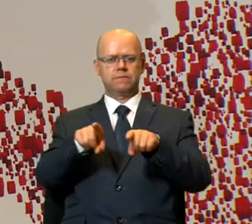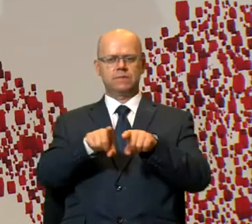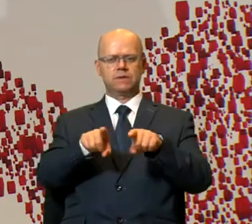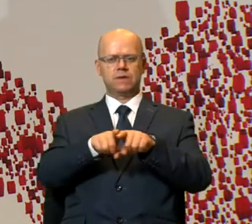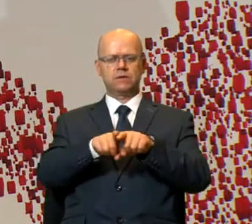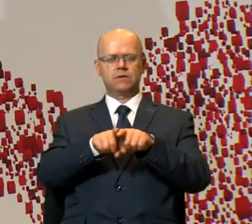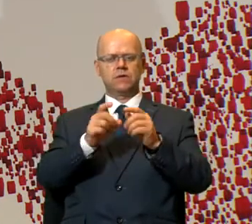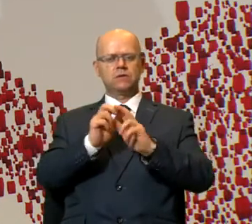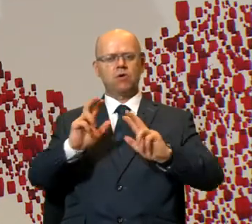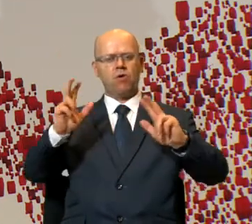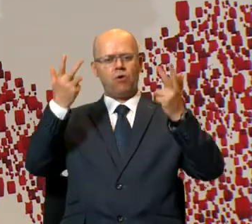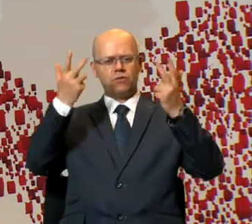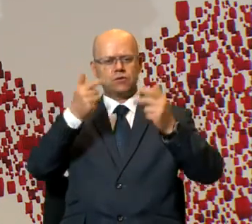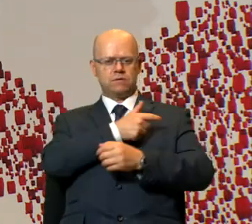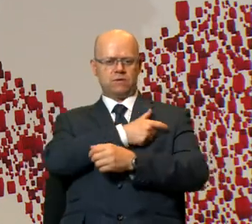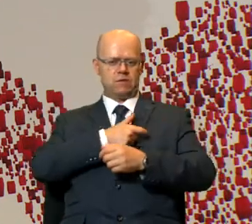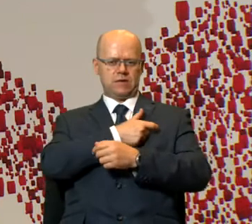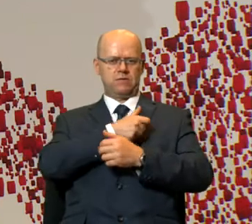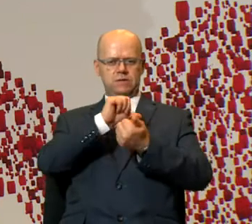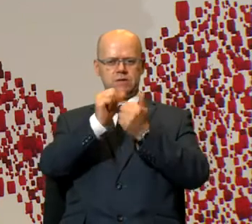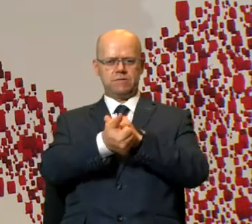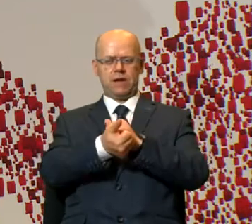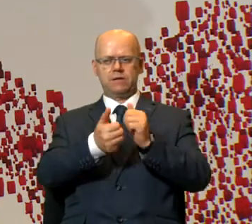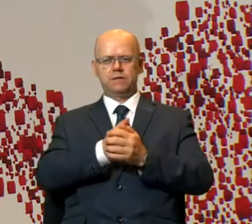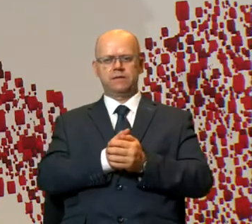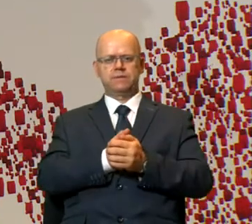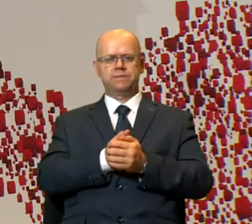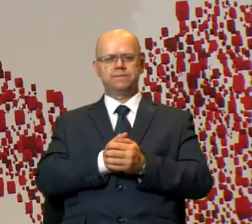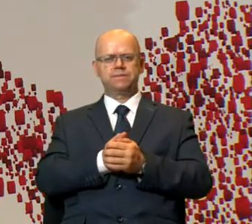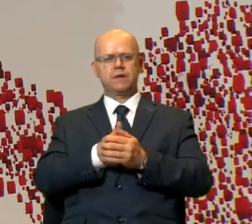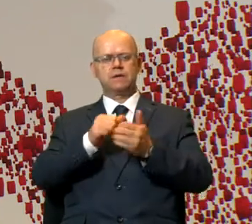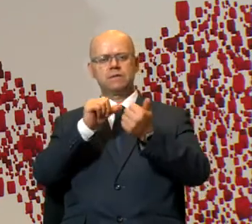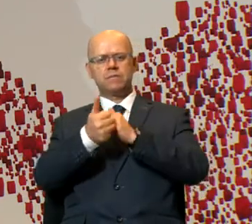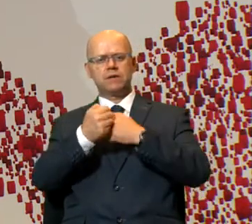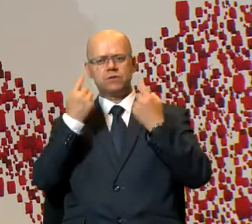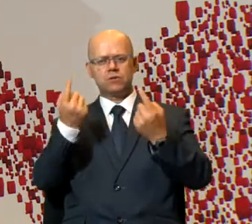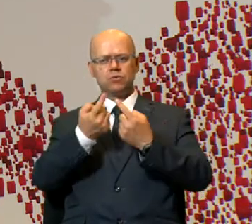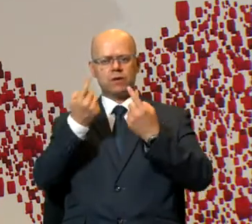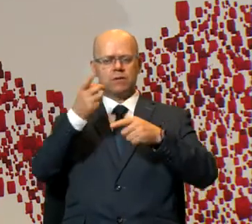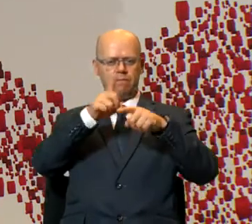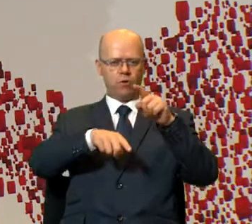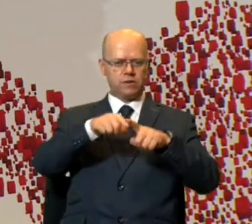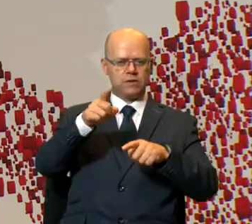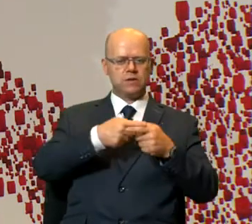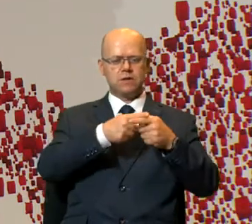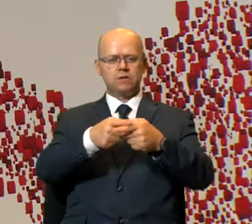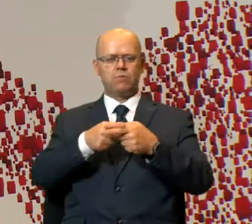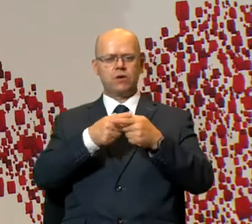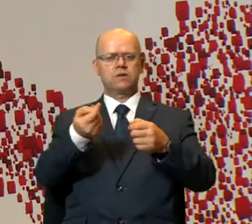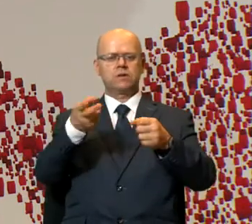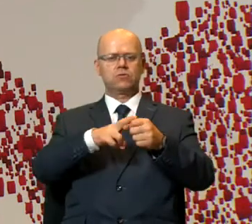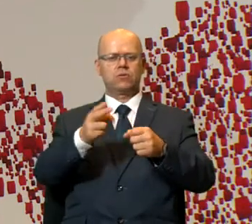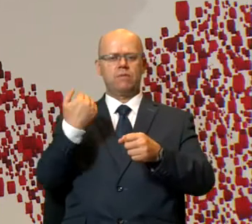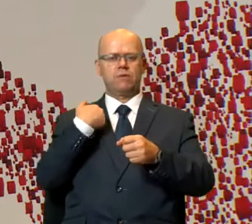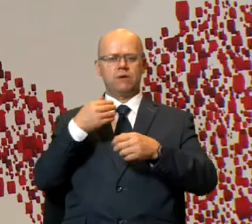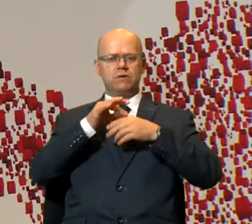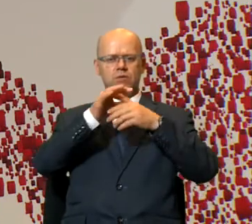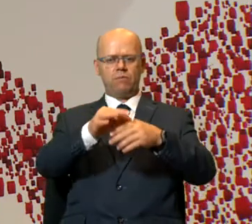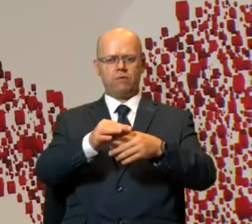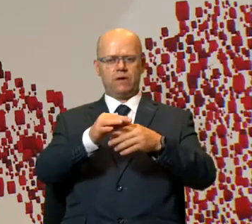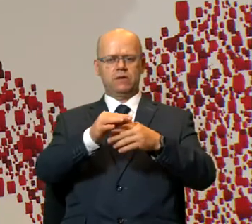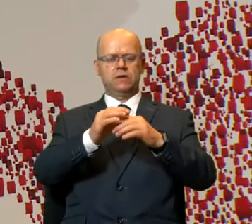rewolucję Solidarności i ten rodzaj zachwiania czy przedefiniowania sytuacji politycznej i społecznej, która doprowadziła do